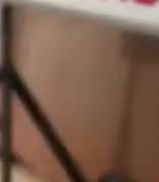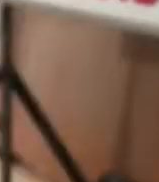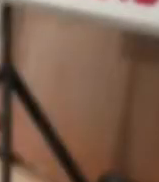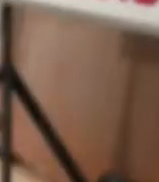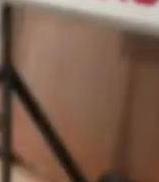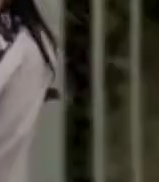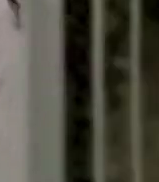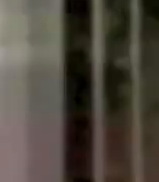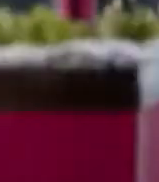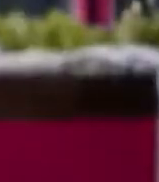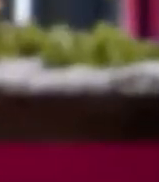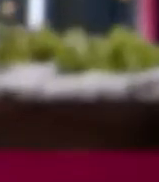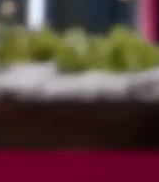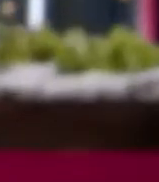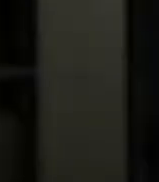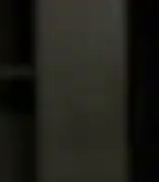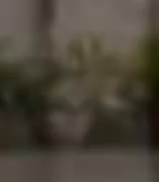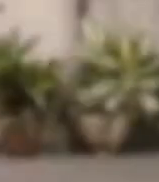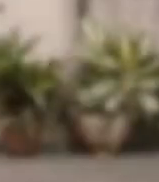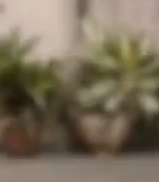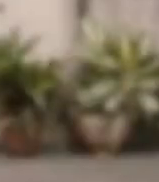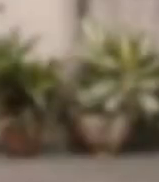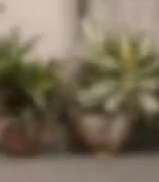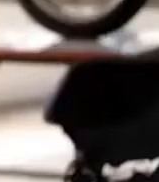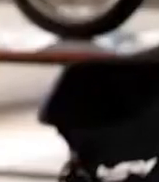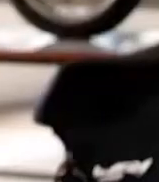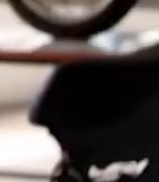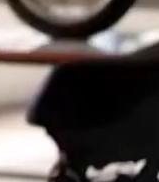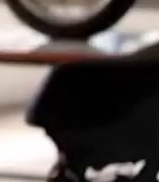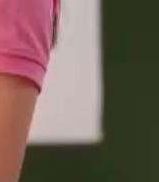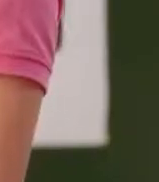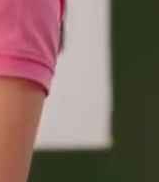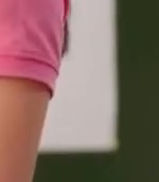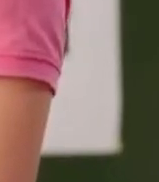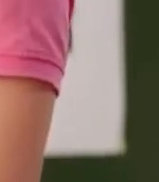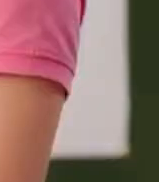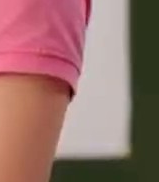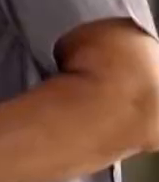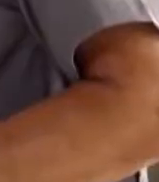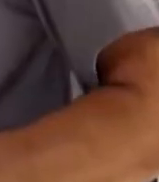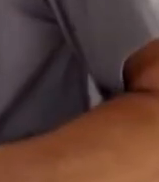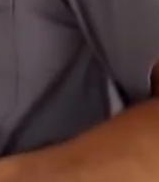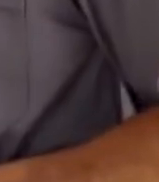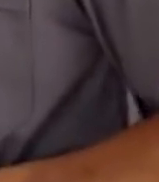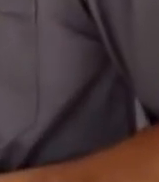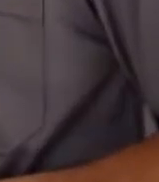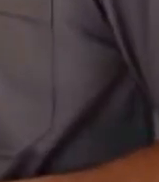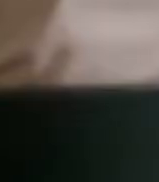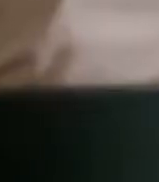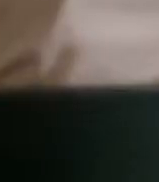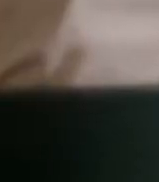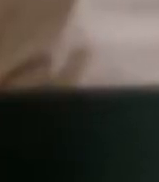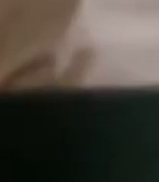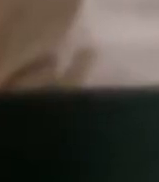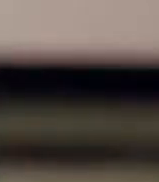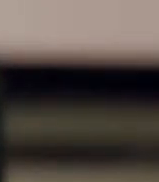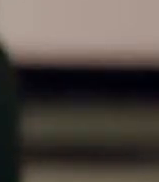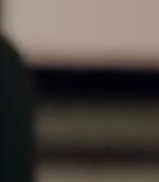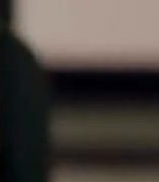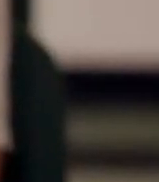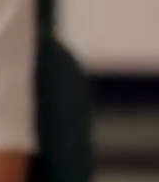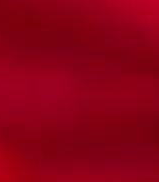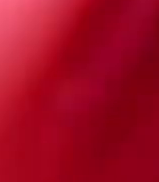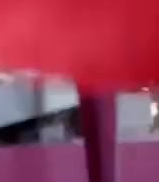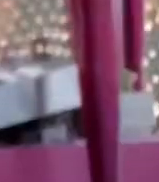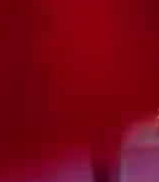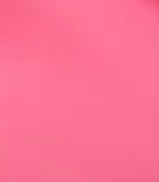แต่ออมสินอยากให้คุณลุกขึ้นได้อีกครั้งด้วยโครงการออมสินสร้างงานสร้างอาชีพฝึกอบรมทักษะโด